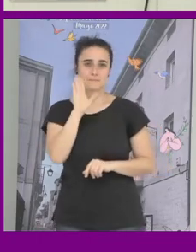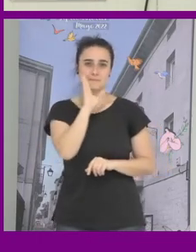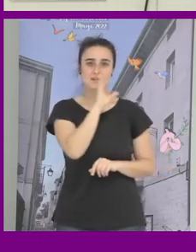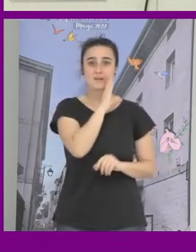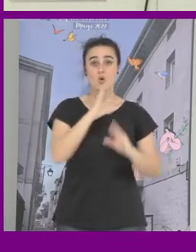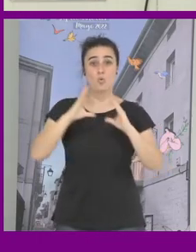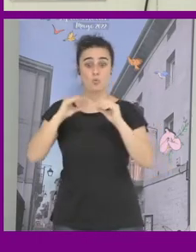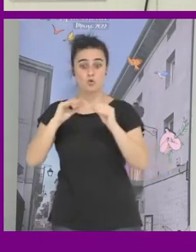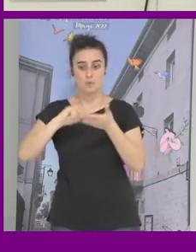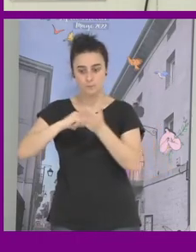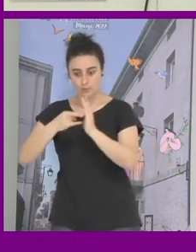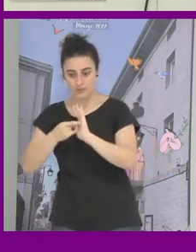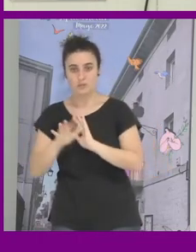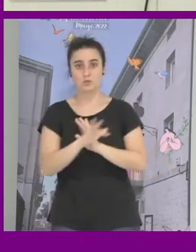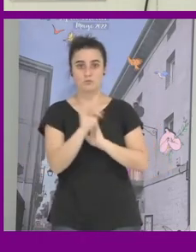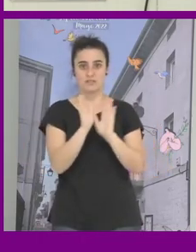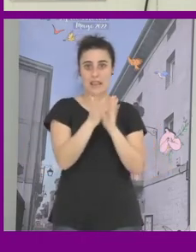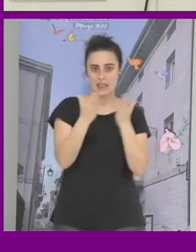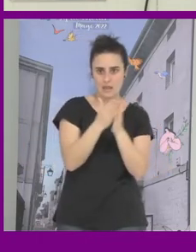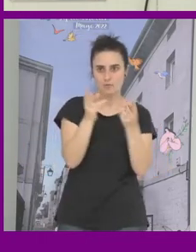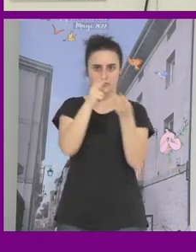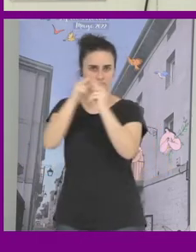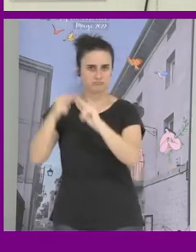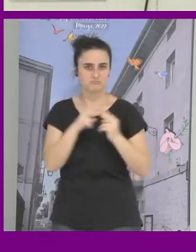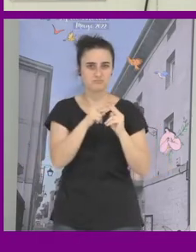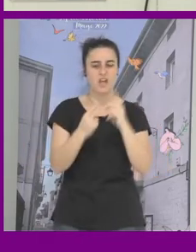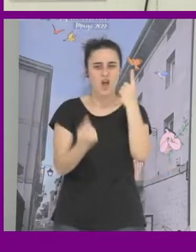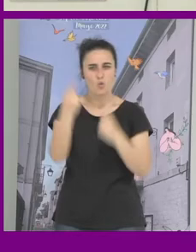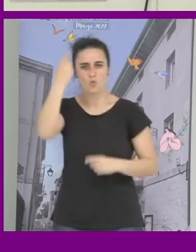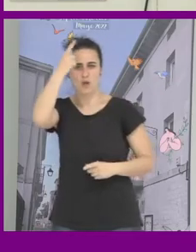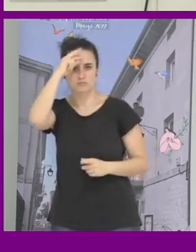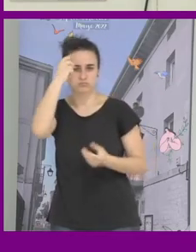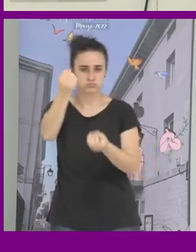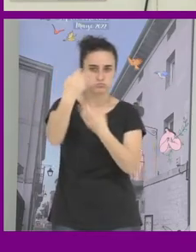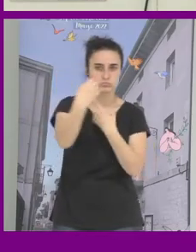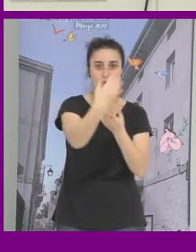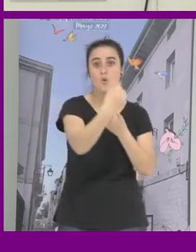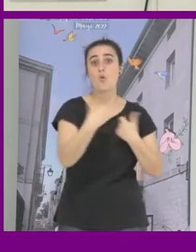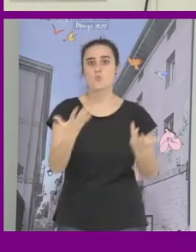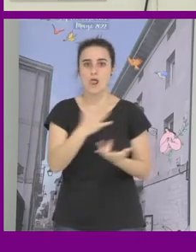ba, liburuan zein gure topaketetan agertu diren beste kezka batzuk.